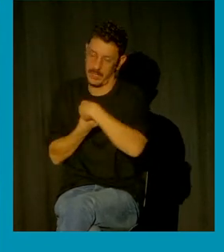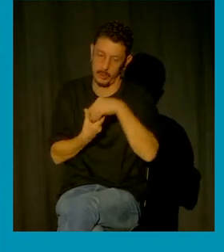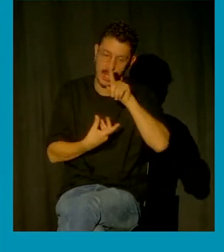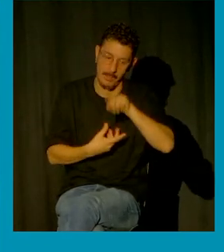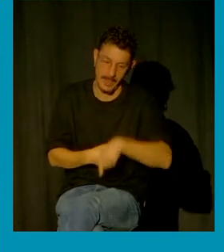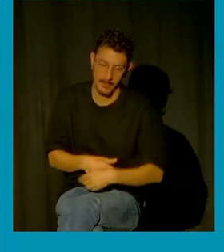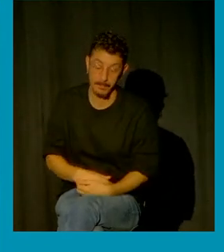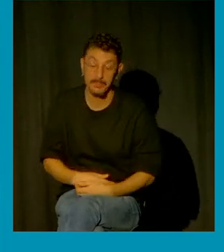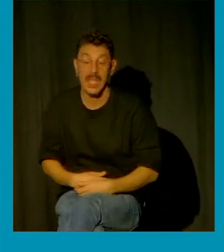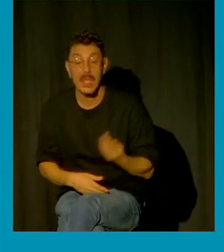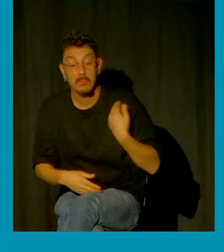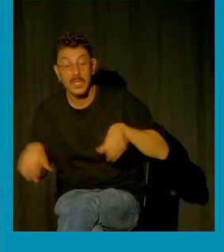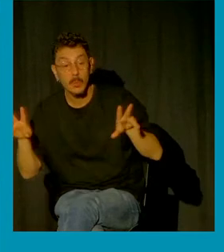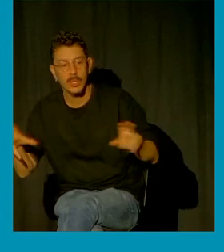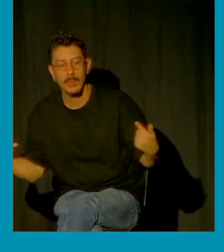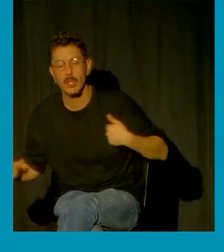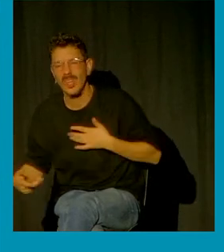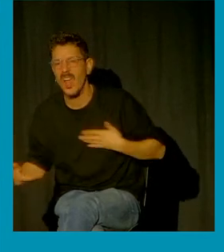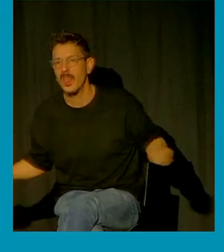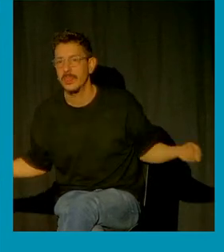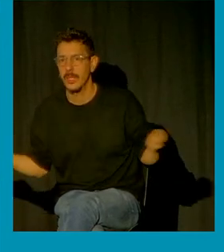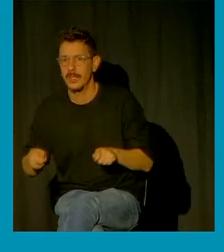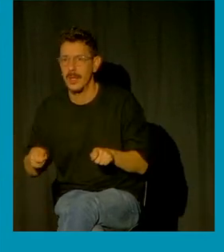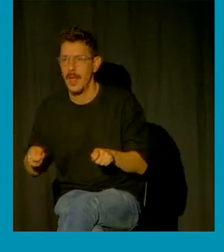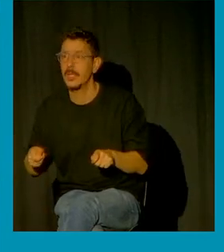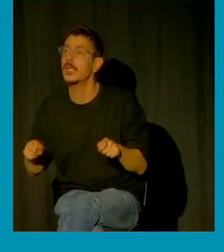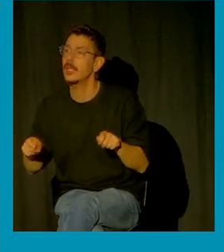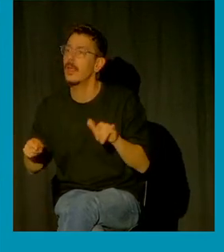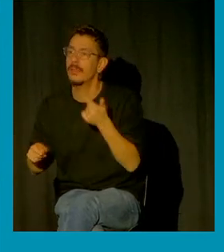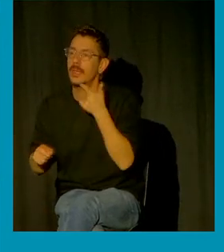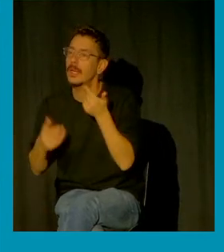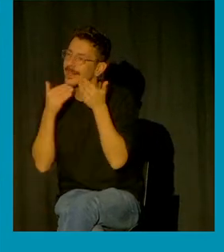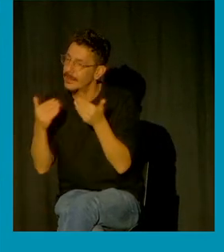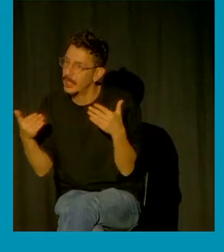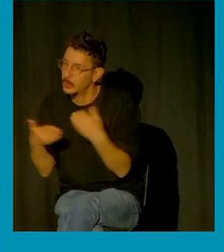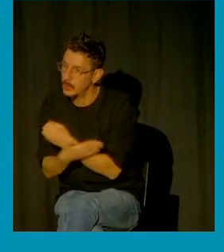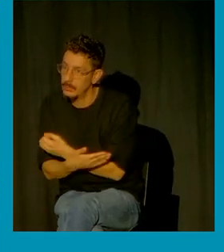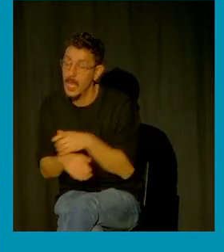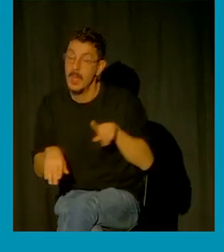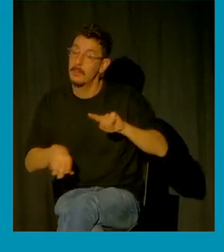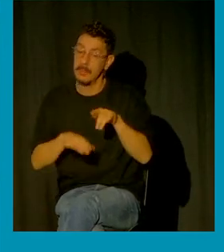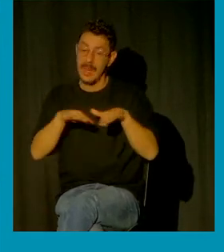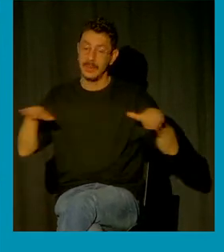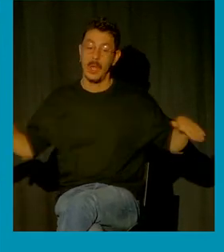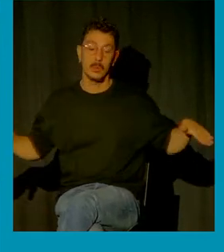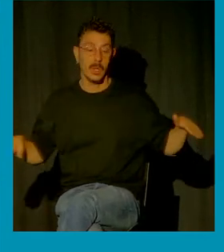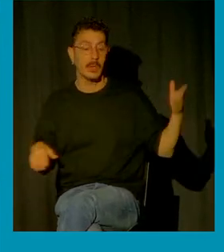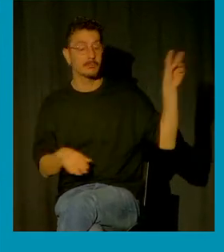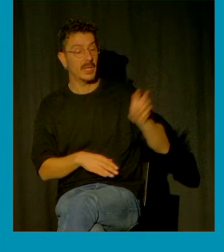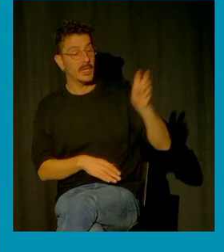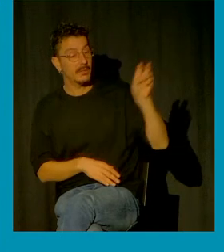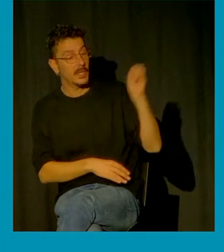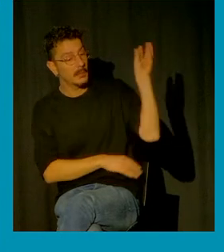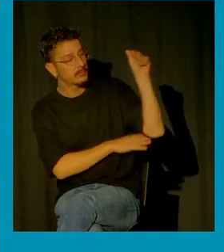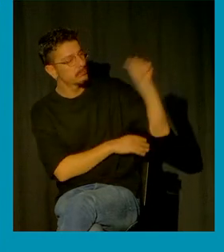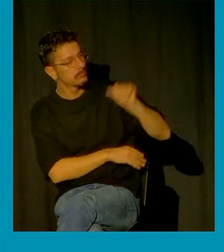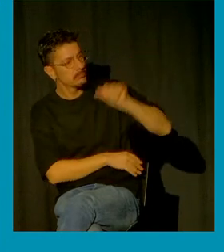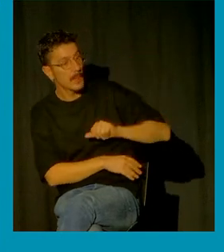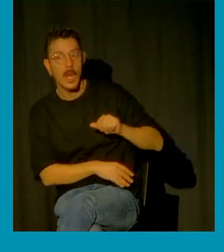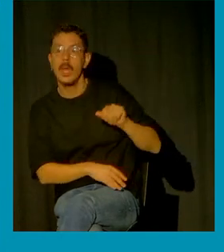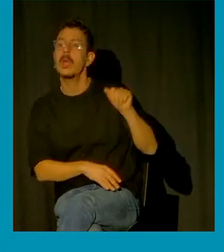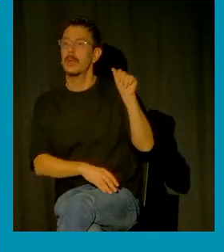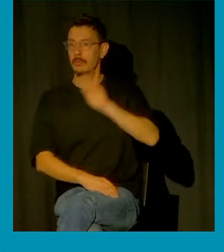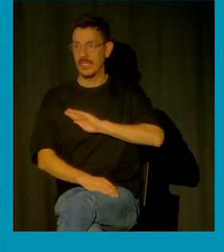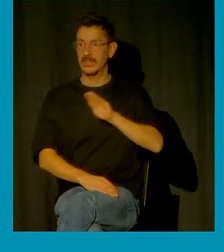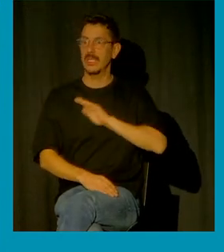tancar vull donar les gràcies a tothom que ha fet possible aquesta primera taula que crec que ha sigut bastant intensa